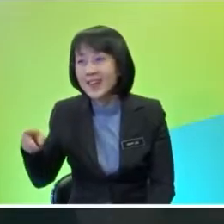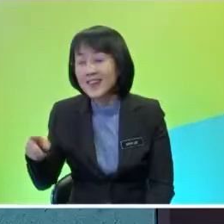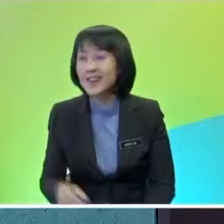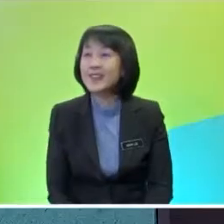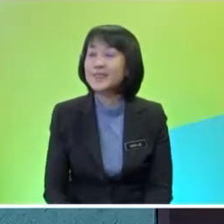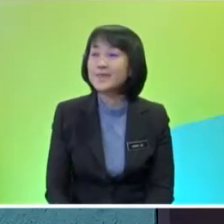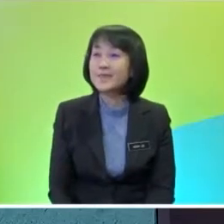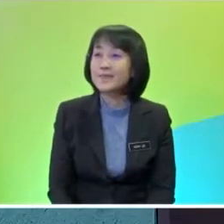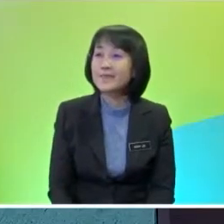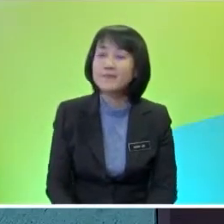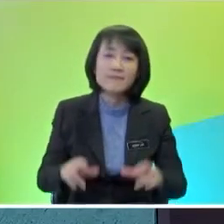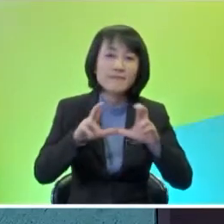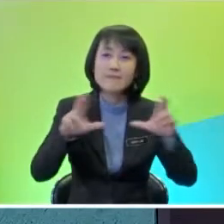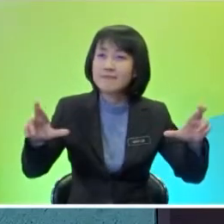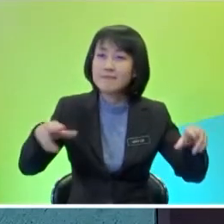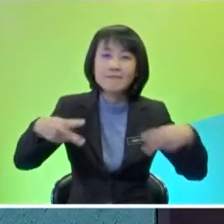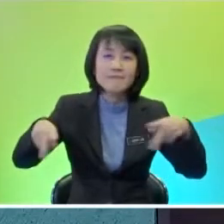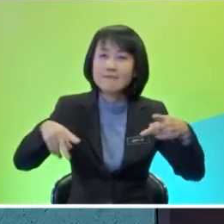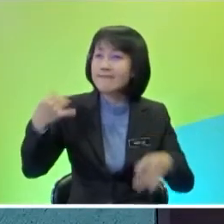plastik itu